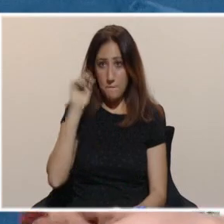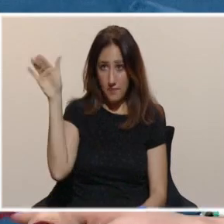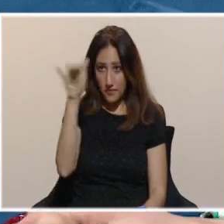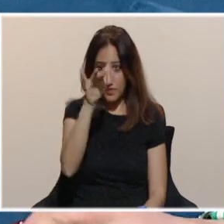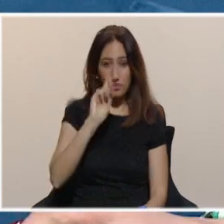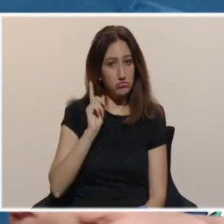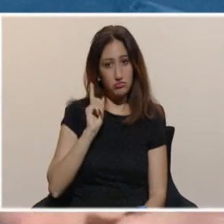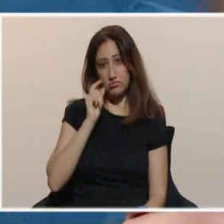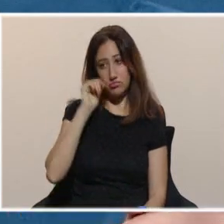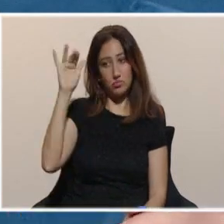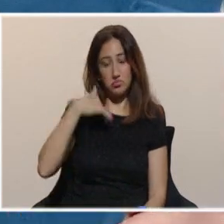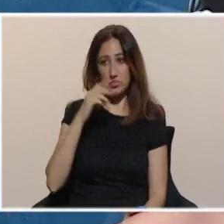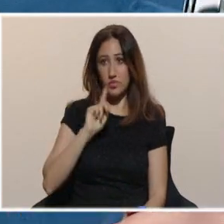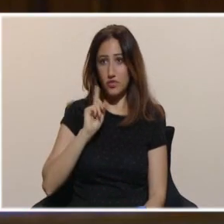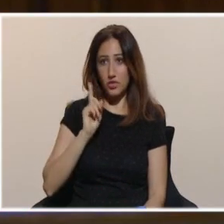لا لا